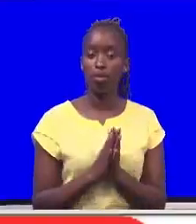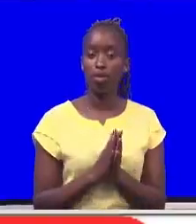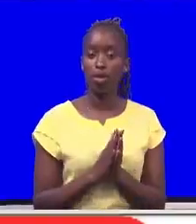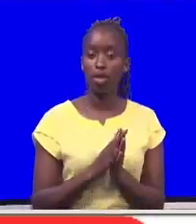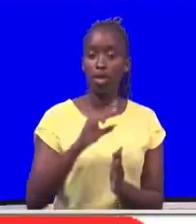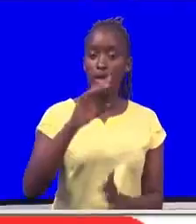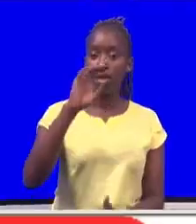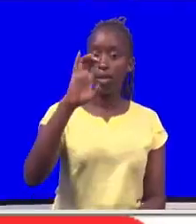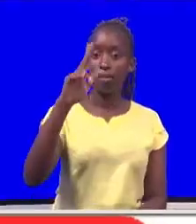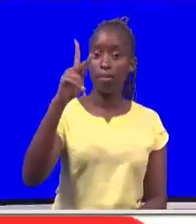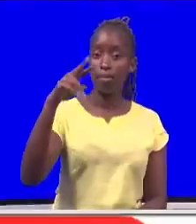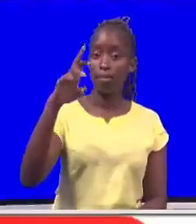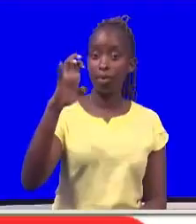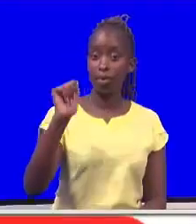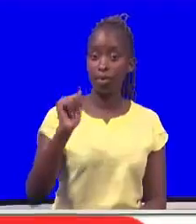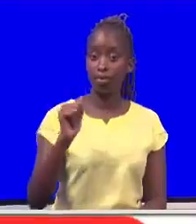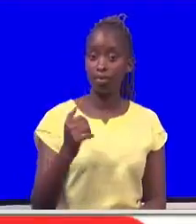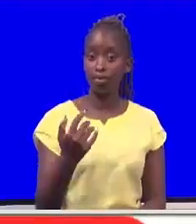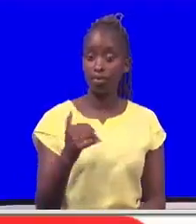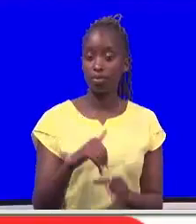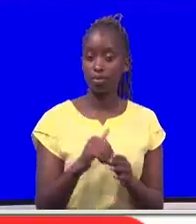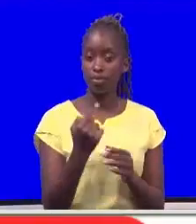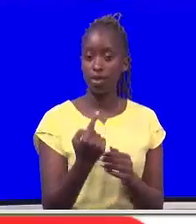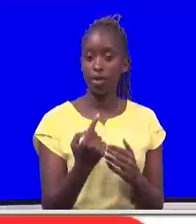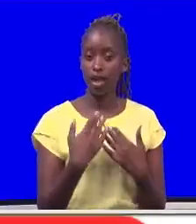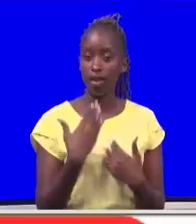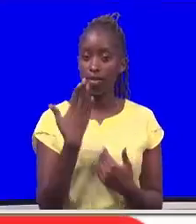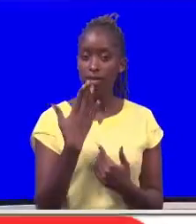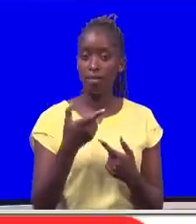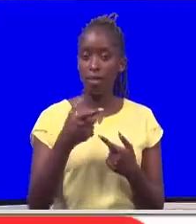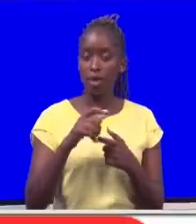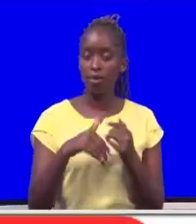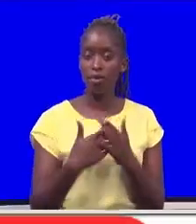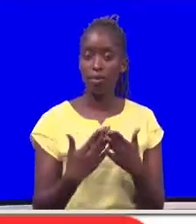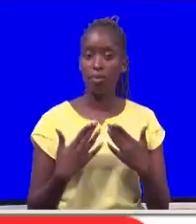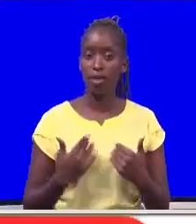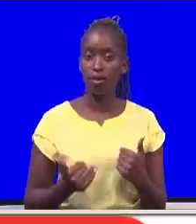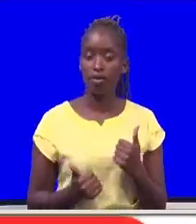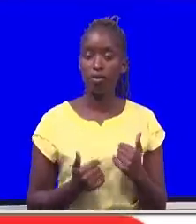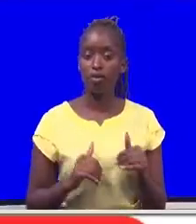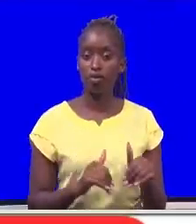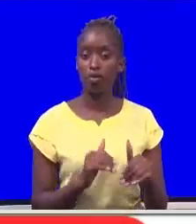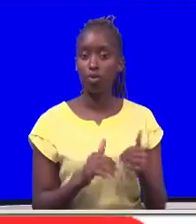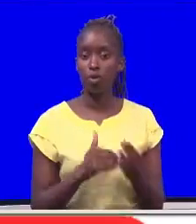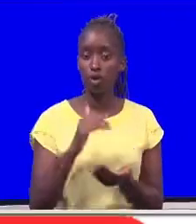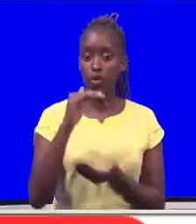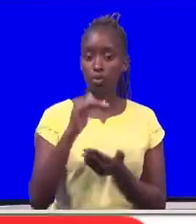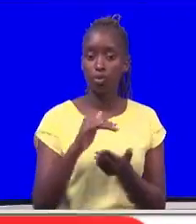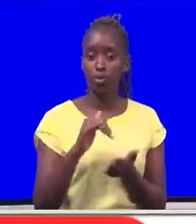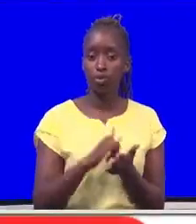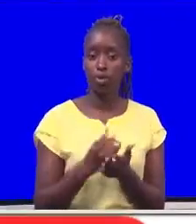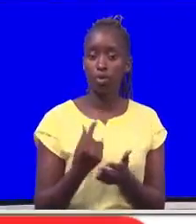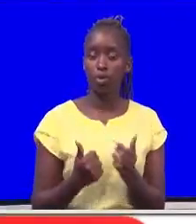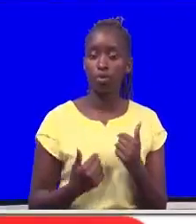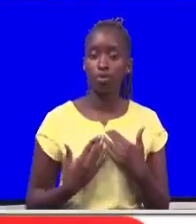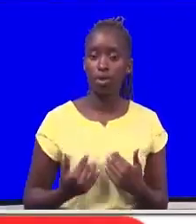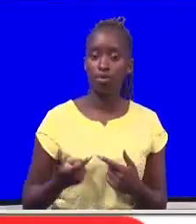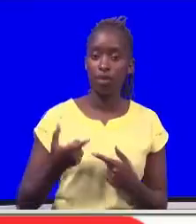Mwezi Januari mwaka huu, EPRA iliongeza bei ya umeme kufuatia kupungua kwa shilingi, bei zilizoongezeka kwa